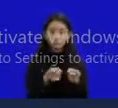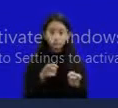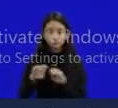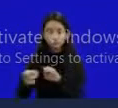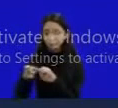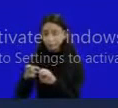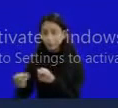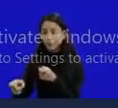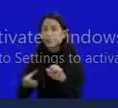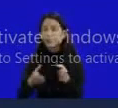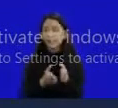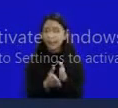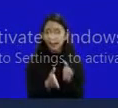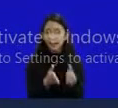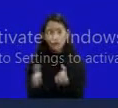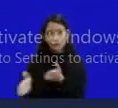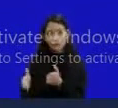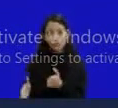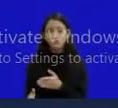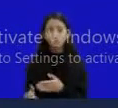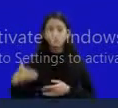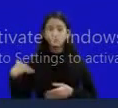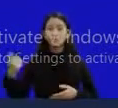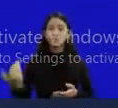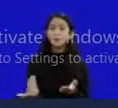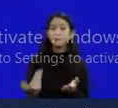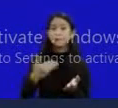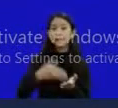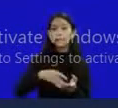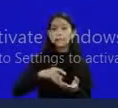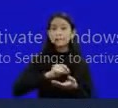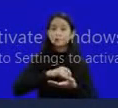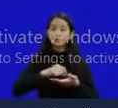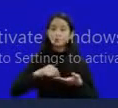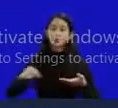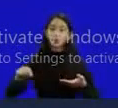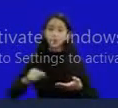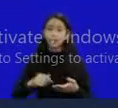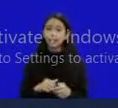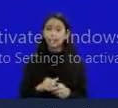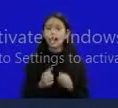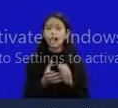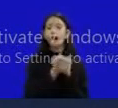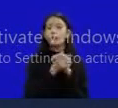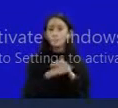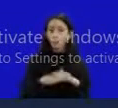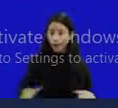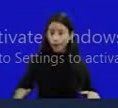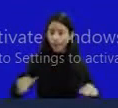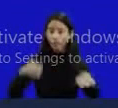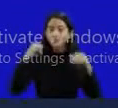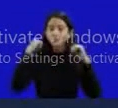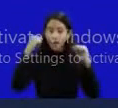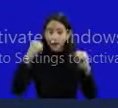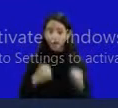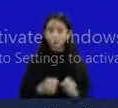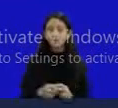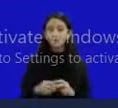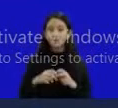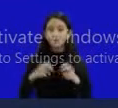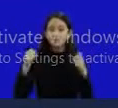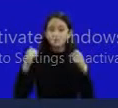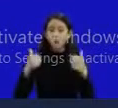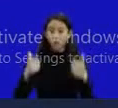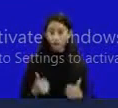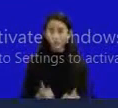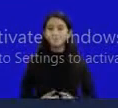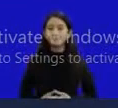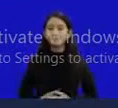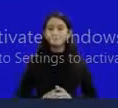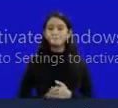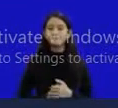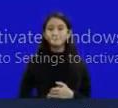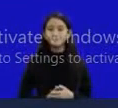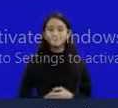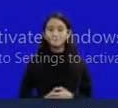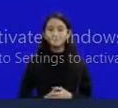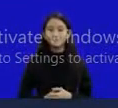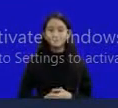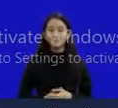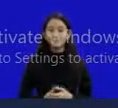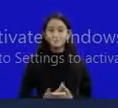memastikan bahwa anak kita bisa kembali ke sekolah tetapi dengan Keamanan kesehatan yang terbaik yang bisa kita lakukan